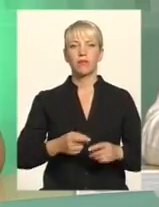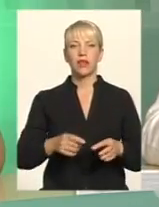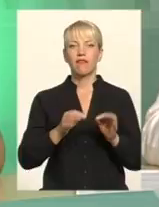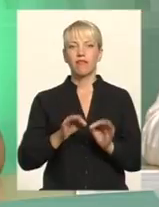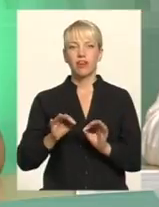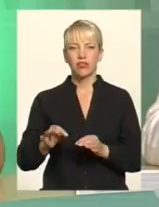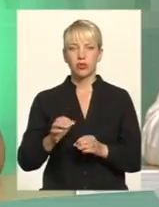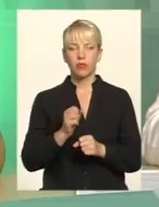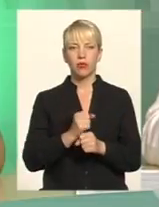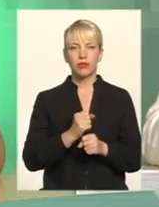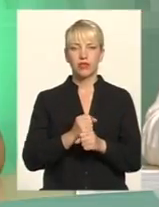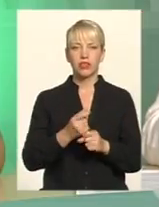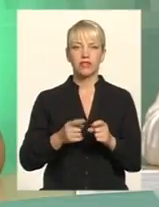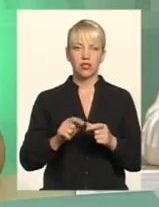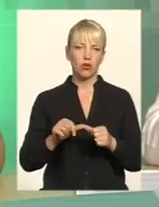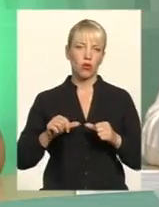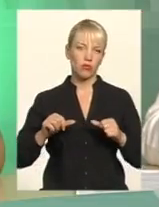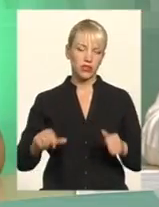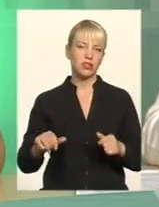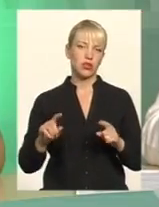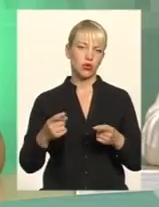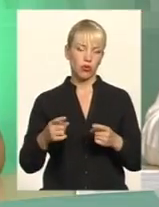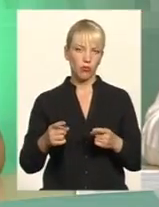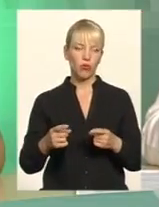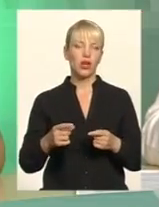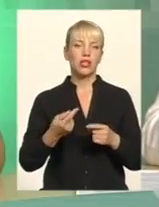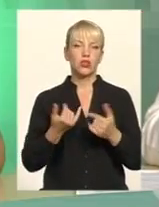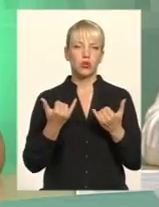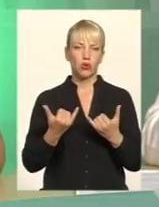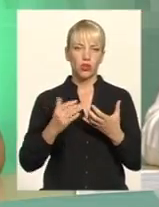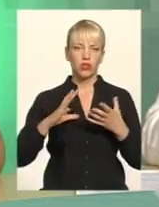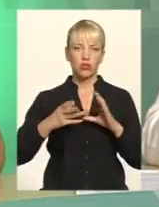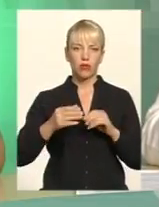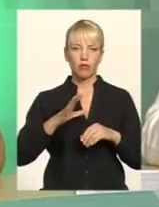попрацювали, як вже сказав, в комісіях. І тому сьогодні, як результат, було таке